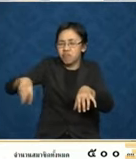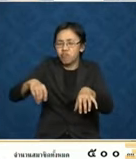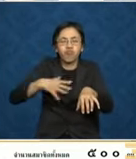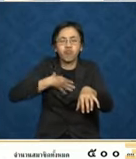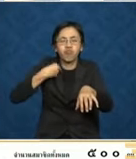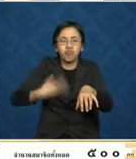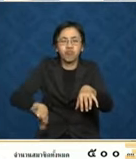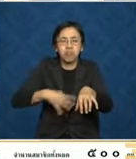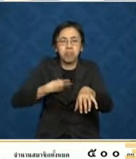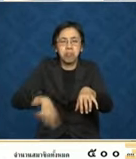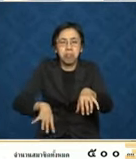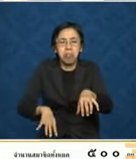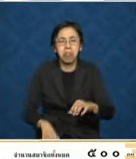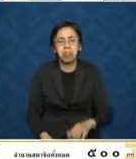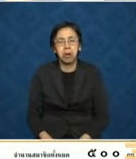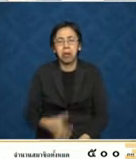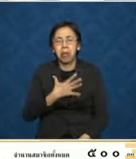เพราะว่